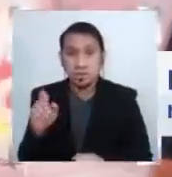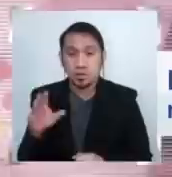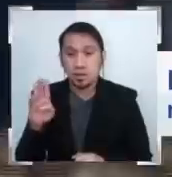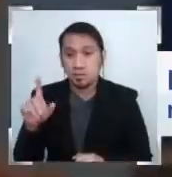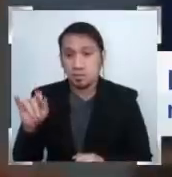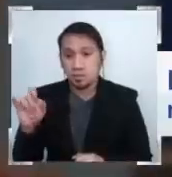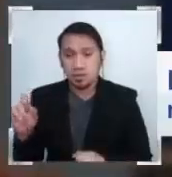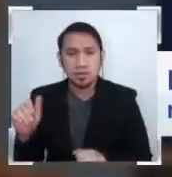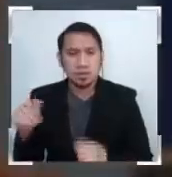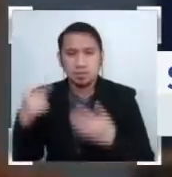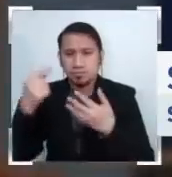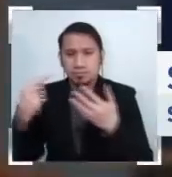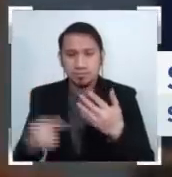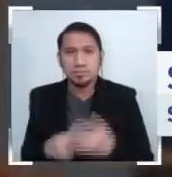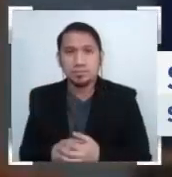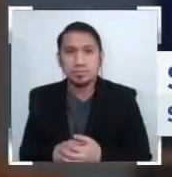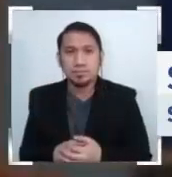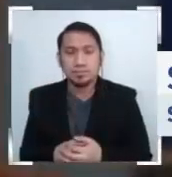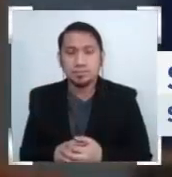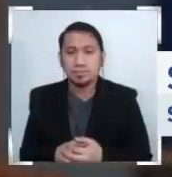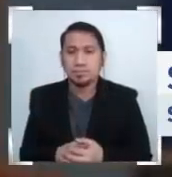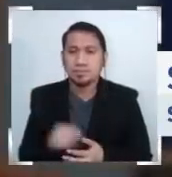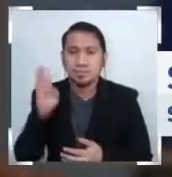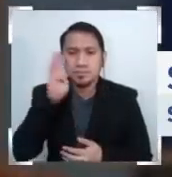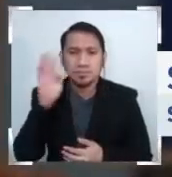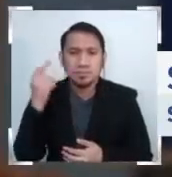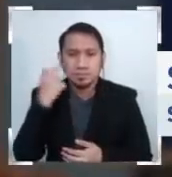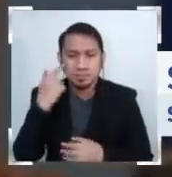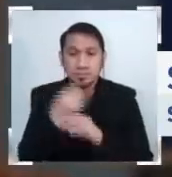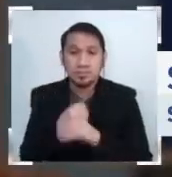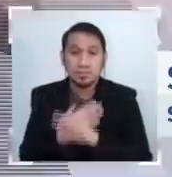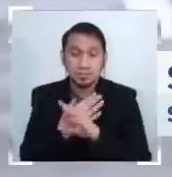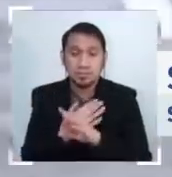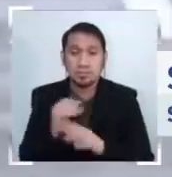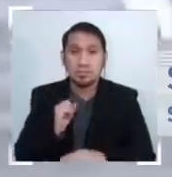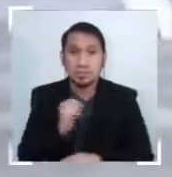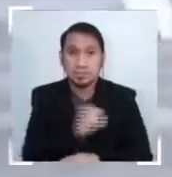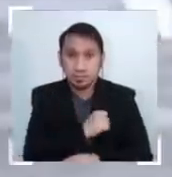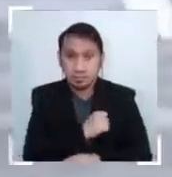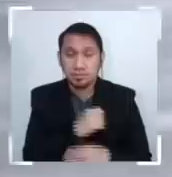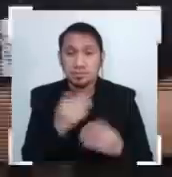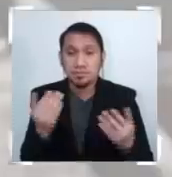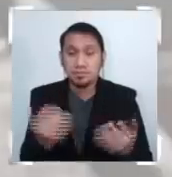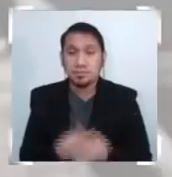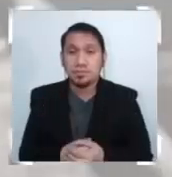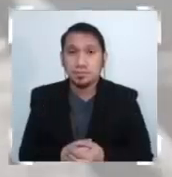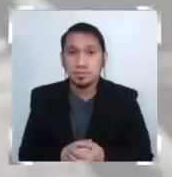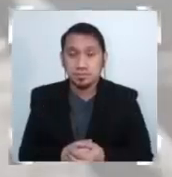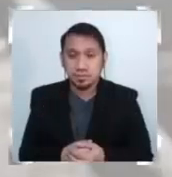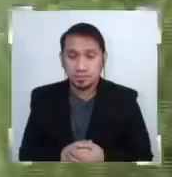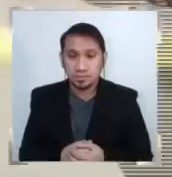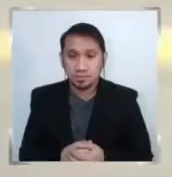Jopet Sison. Si Senator Bongo naman virtually na dumalo sa Senate session ngayong araw. Ako si Mav Gonzalez. Ako si